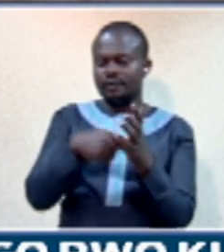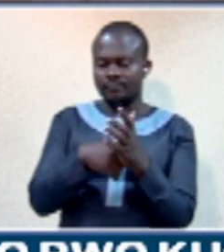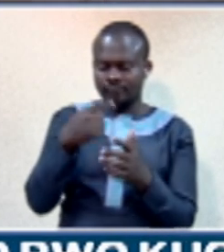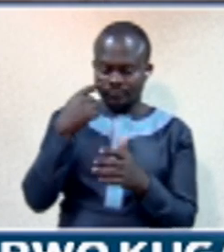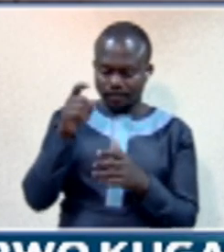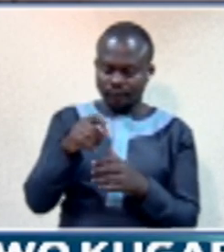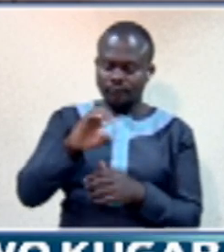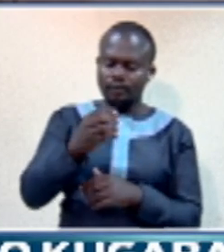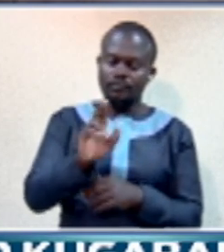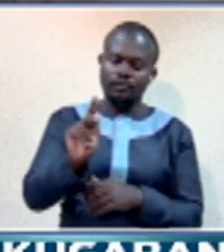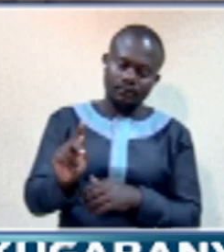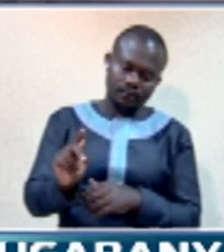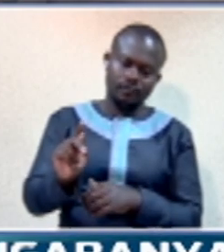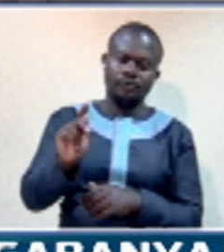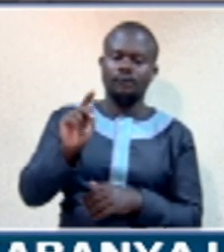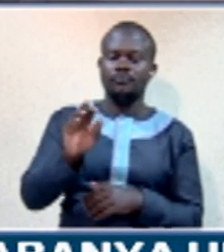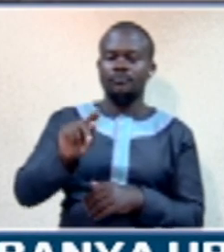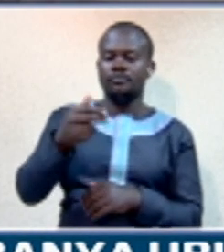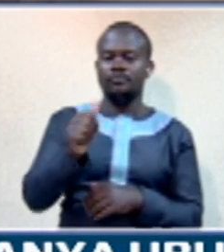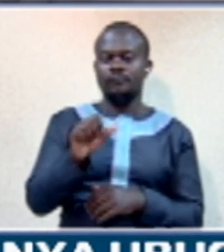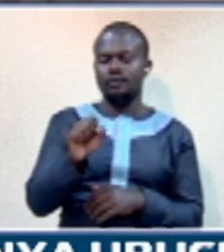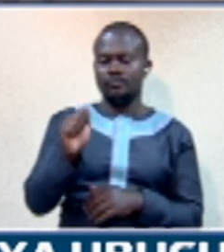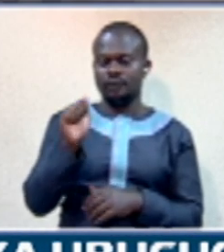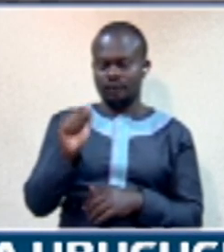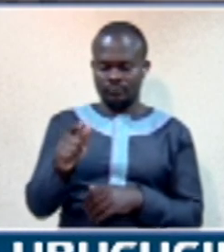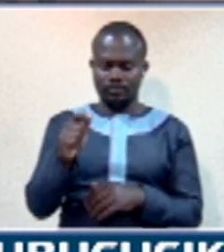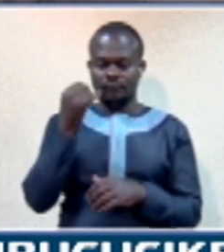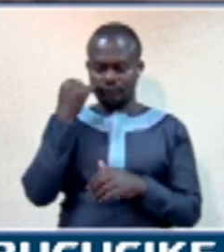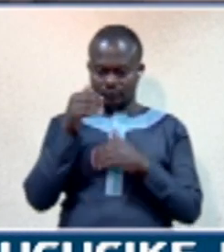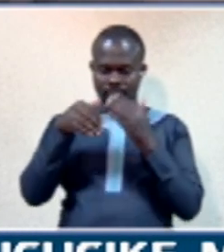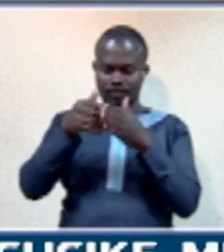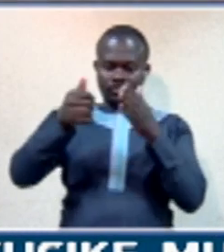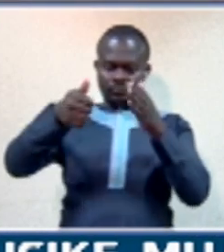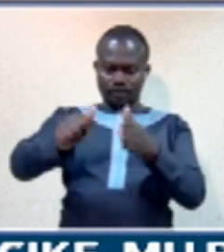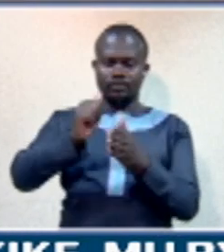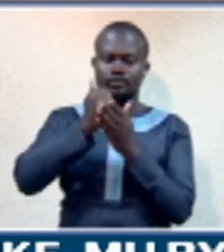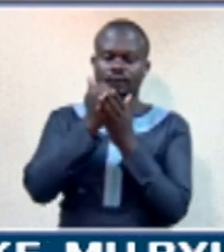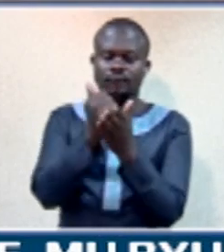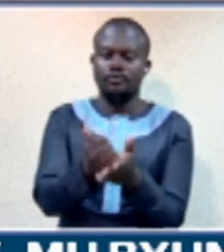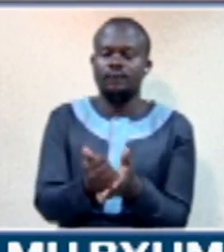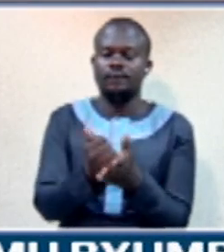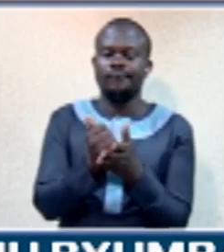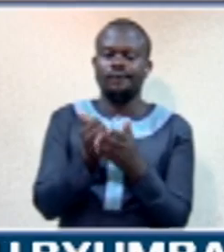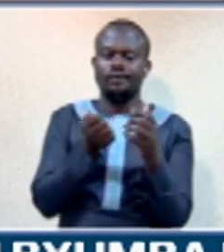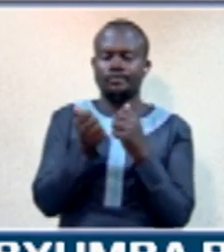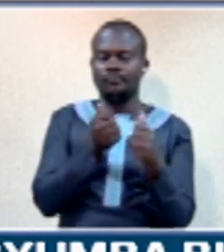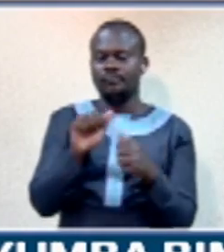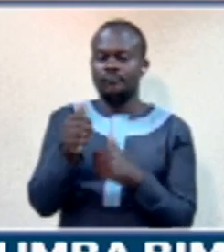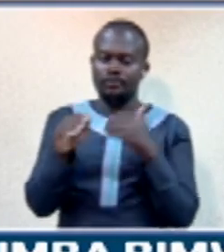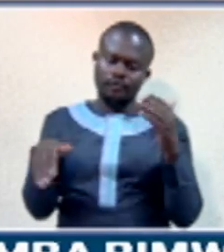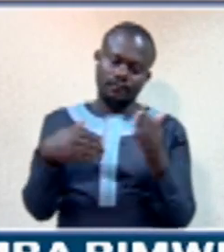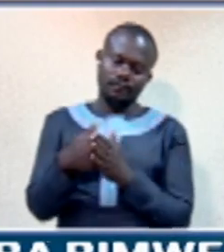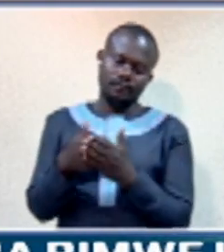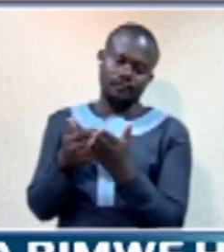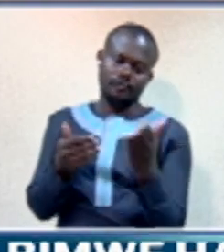CHK yabona Faisal na Kanombe bitaro by'ikuru ngo niwe abo ngabo ambulance ziri bufashe niza modoka zinitwaza ko zantuze